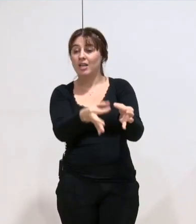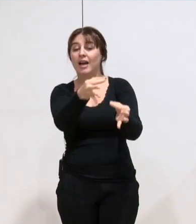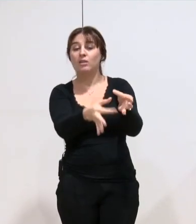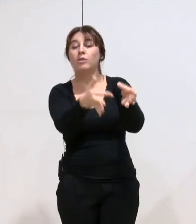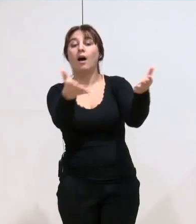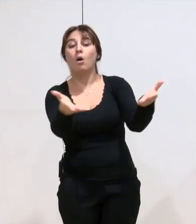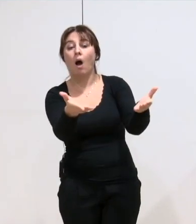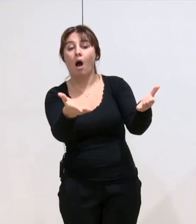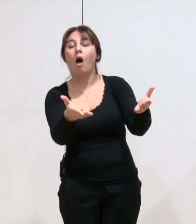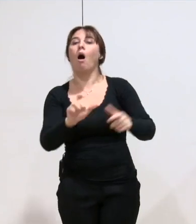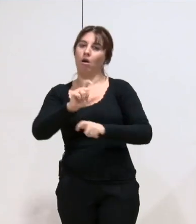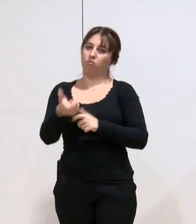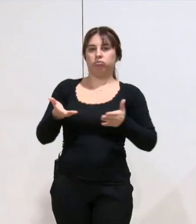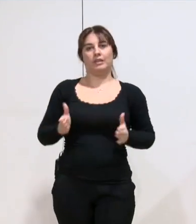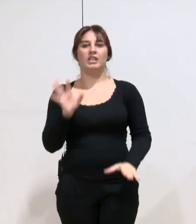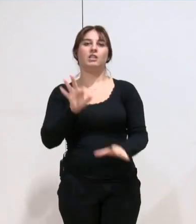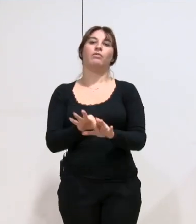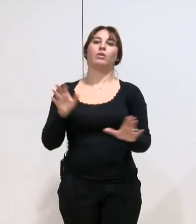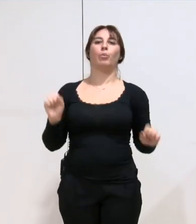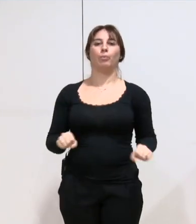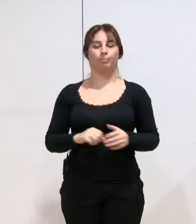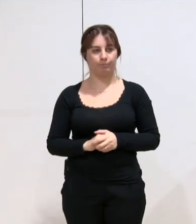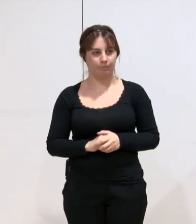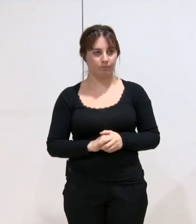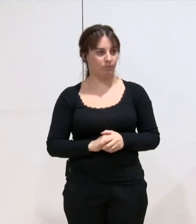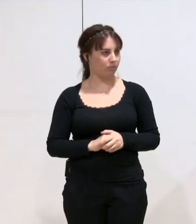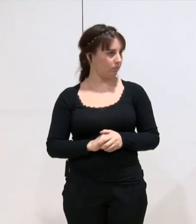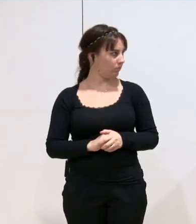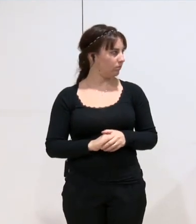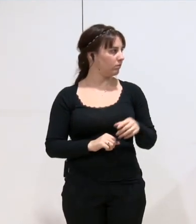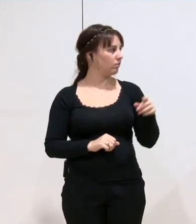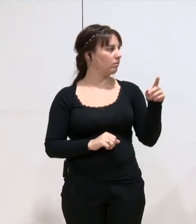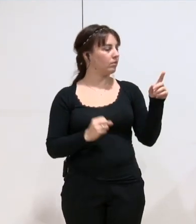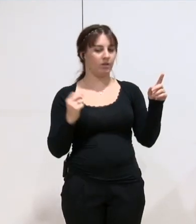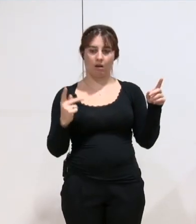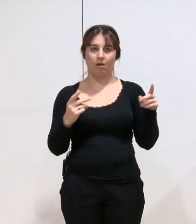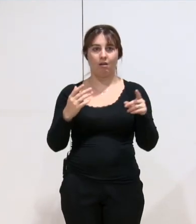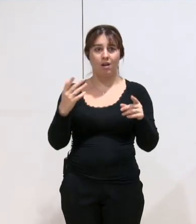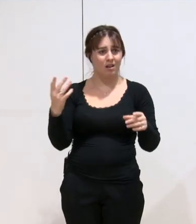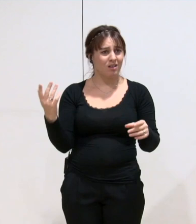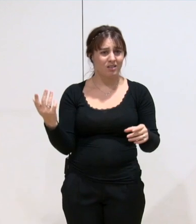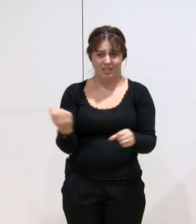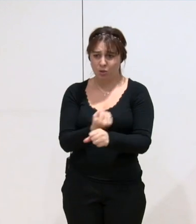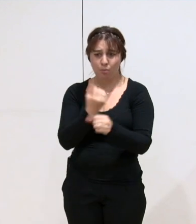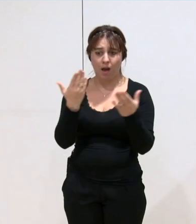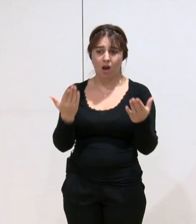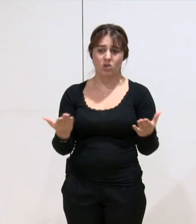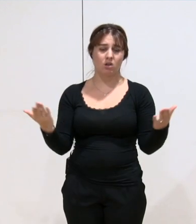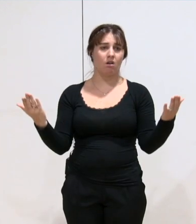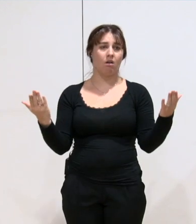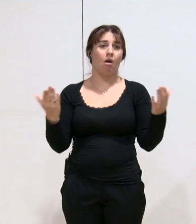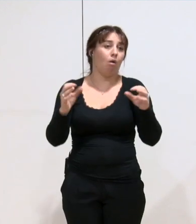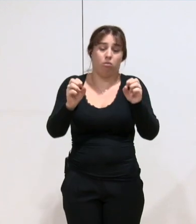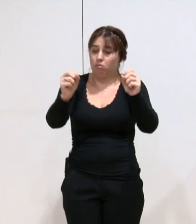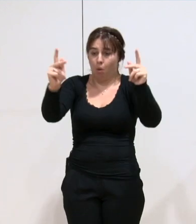une position sur ce sujet. Très bien. C'est dommage, parce que, mais bon,